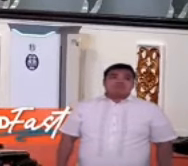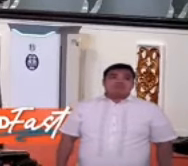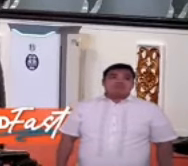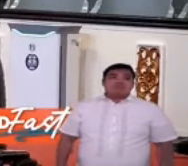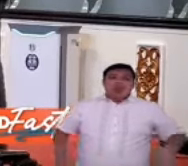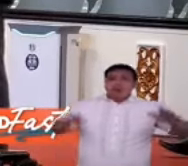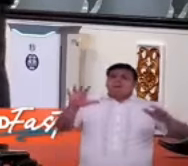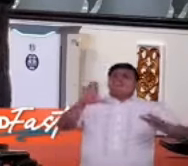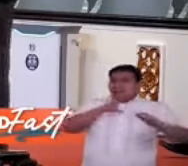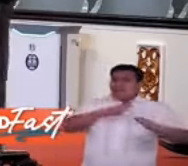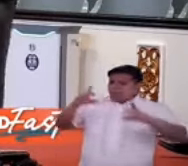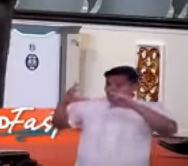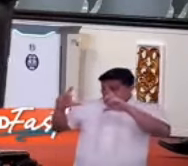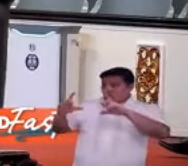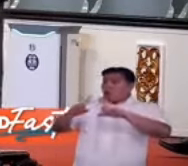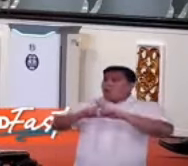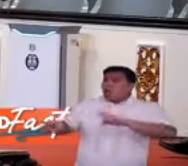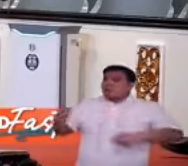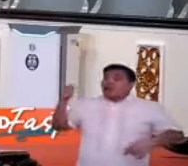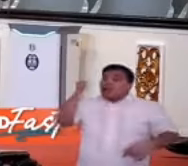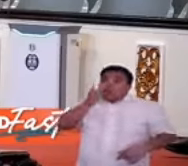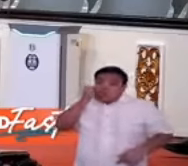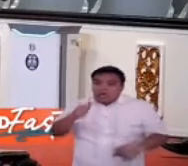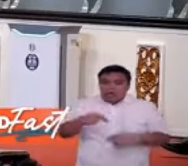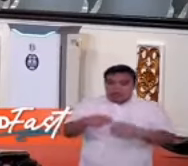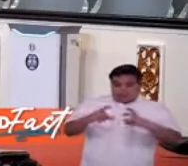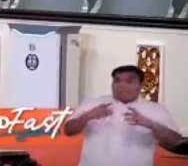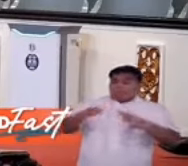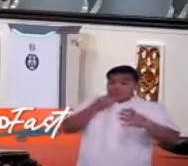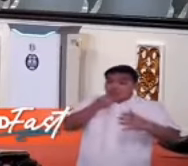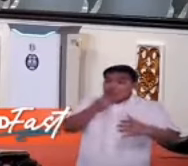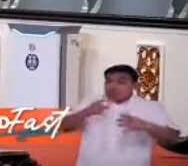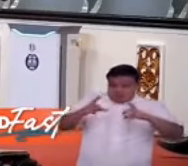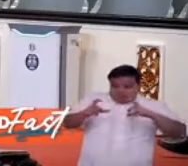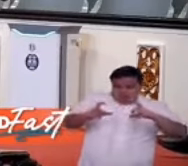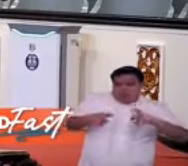Good morning, kumusta? Oh, niya, oh, kuan ba, kaning,